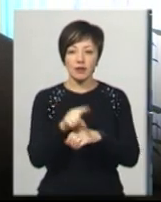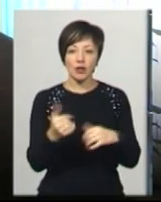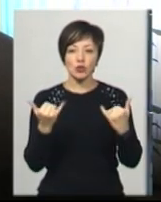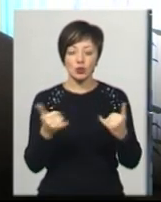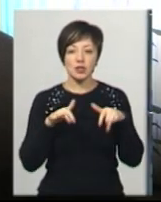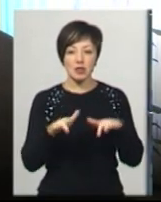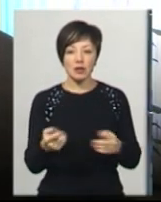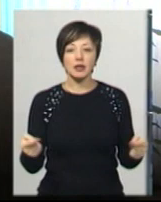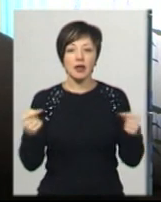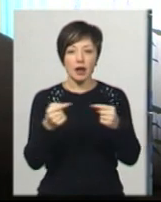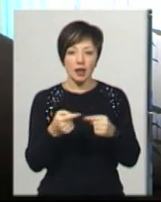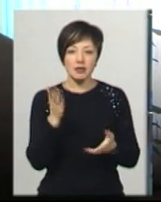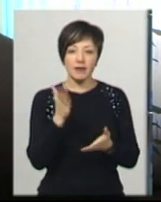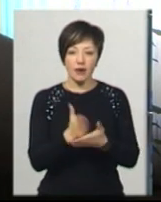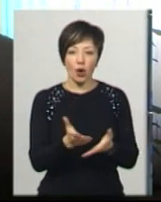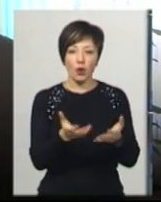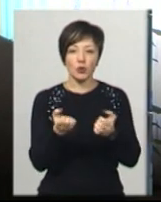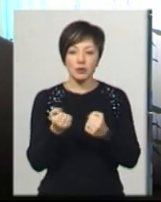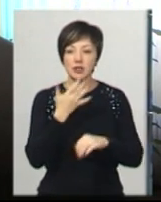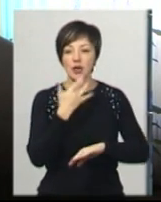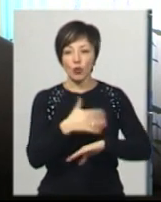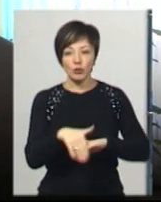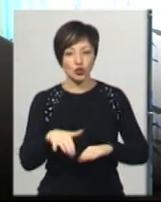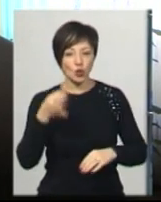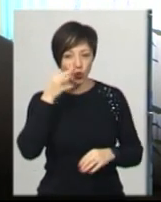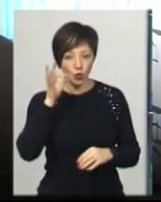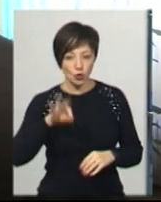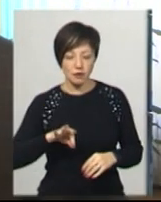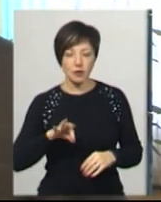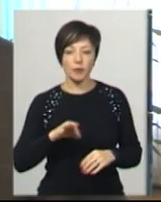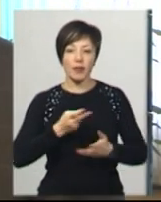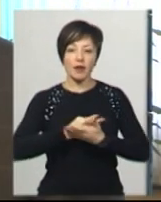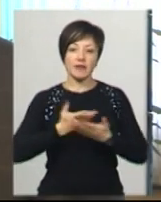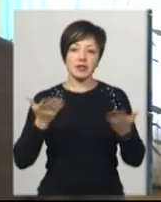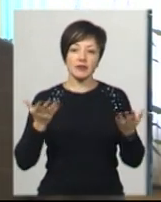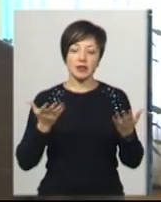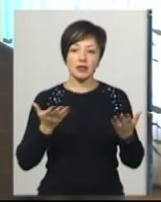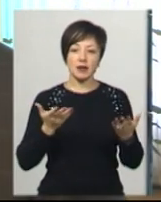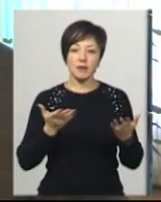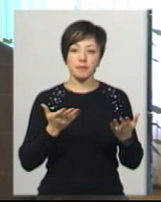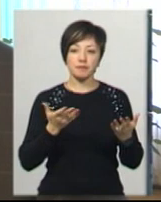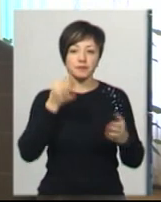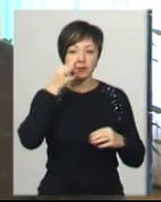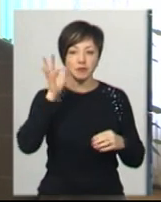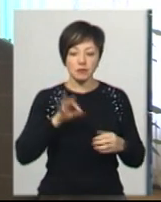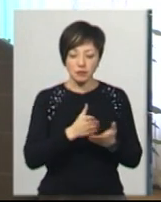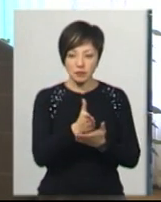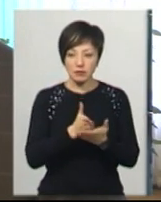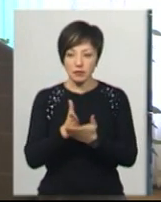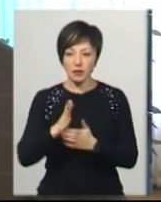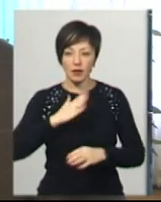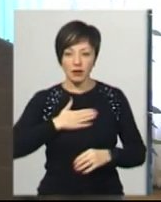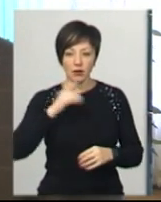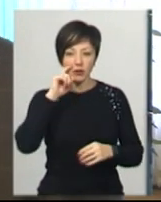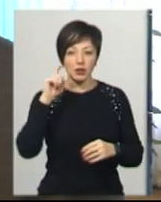заходу якраз є отримання зарубіжного досвіду, висвітлення тих напрацювань вітчизняних,